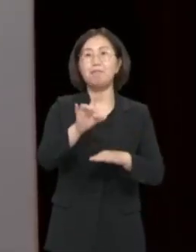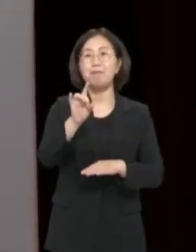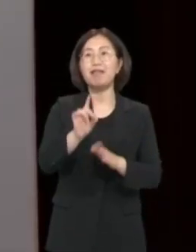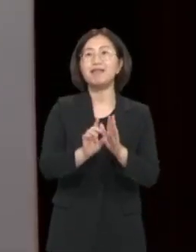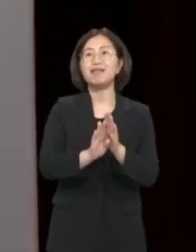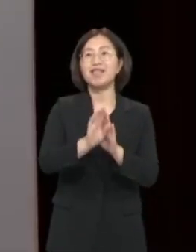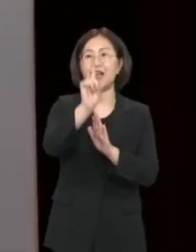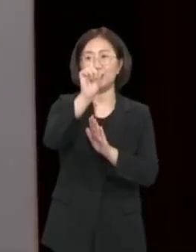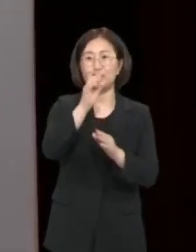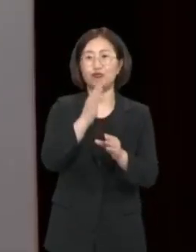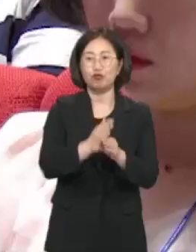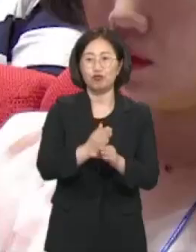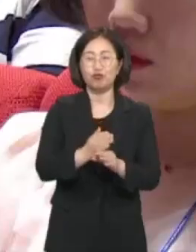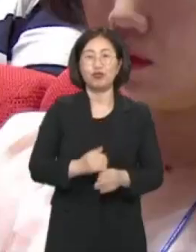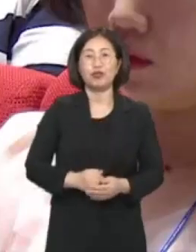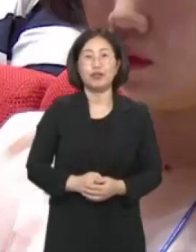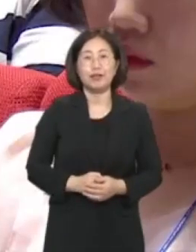기록했습니다